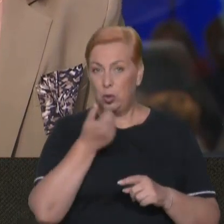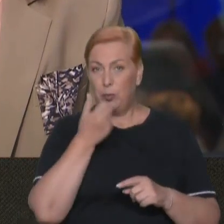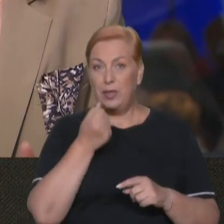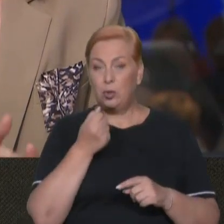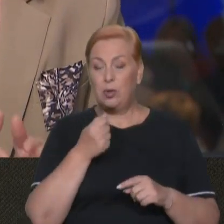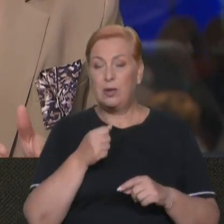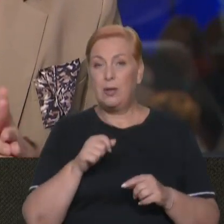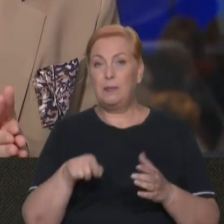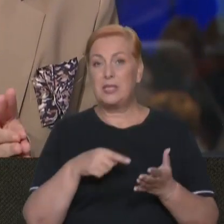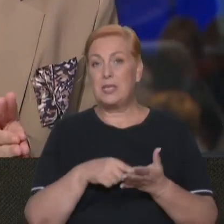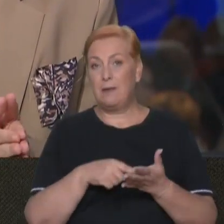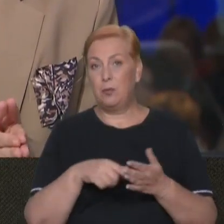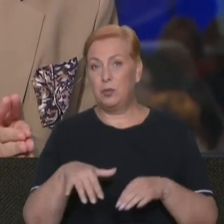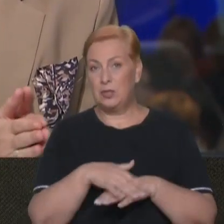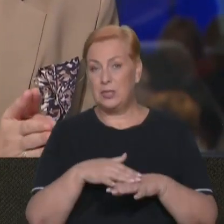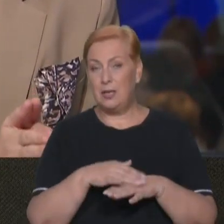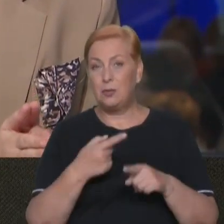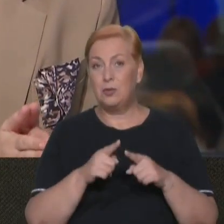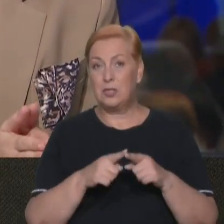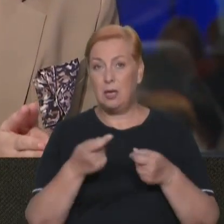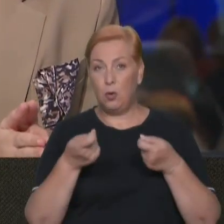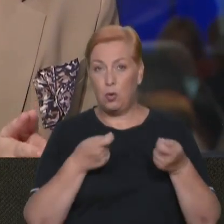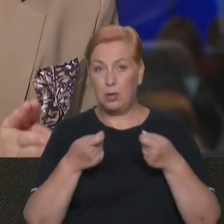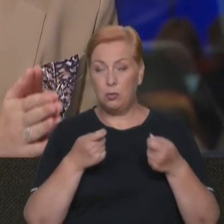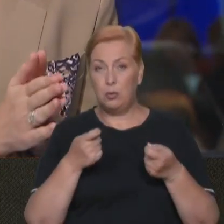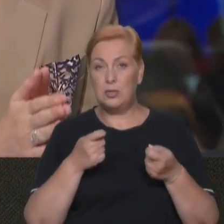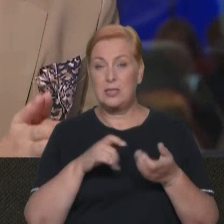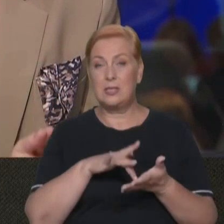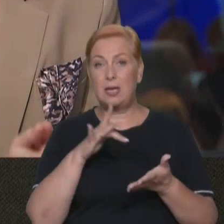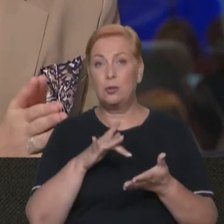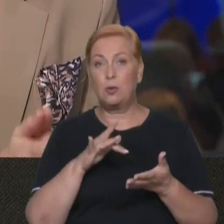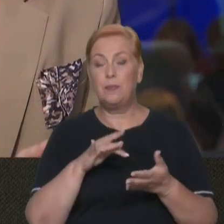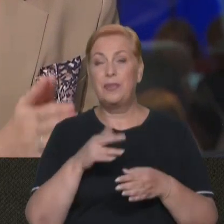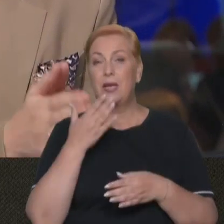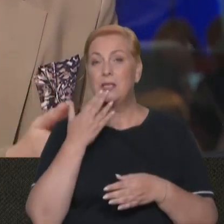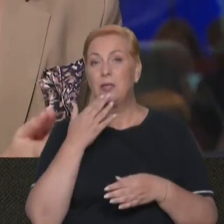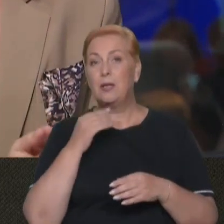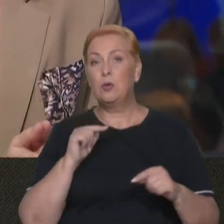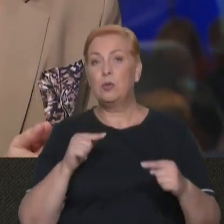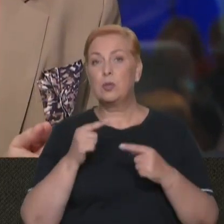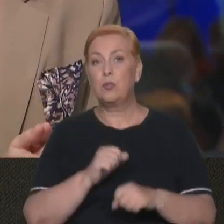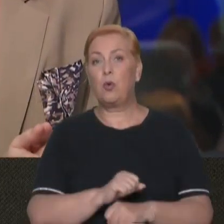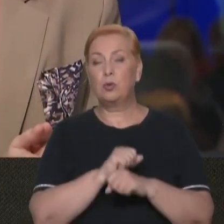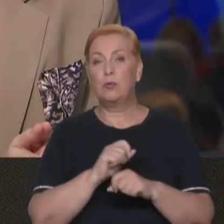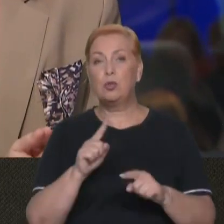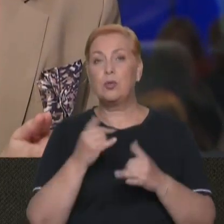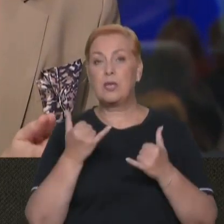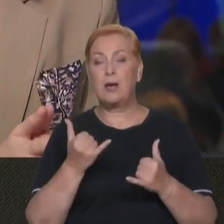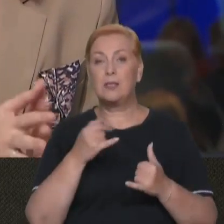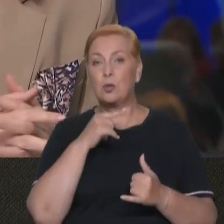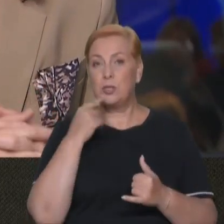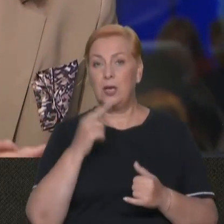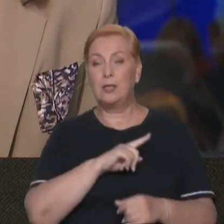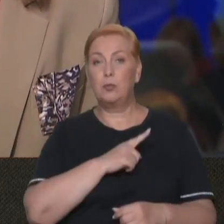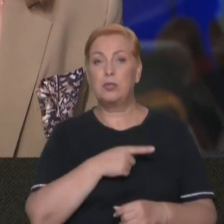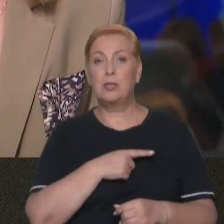населення це центру національного спротиву про те що зараз росіяни на тимчасово окуповані території Мелітополя